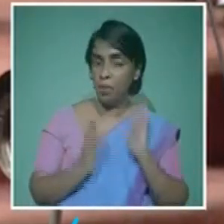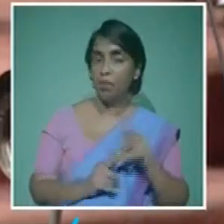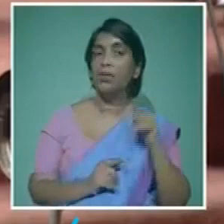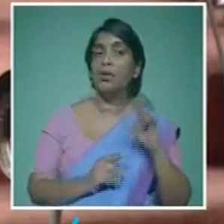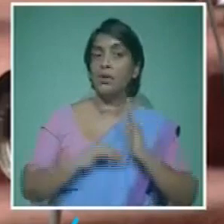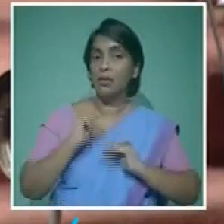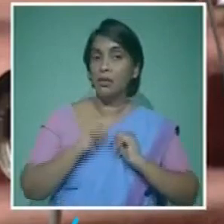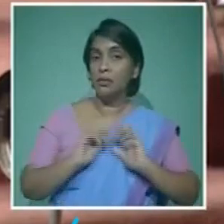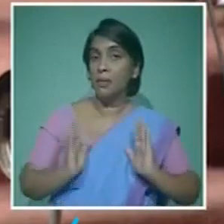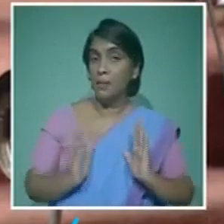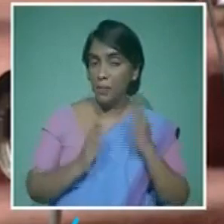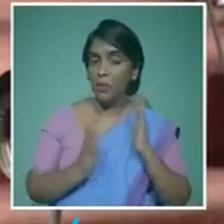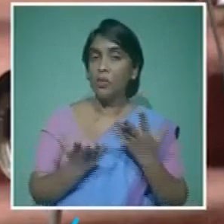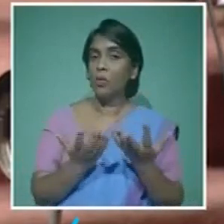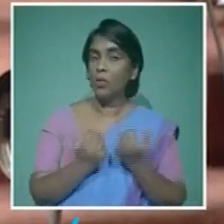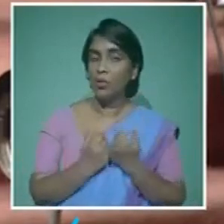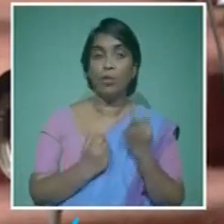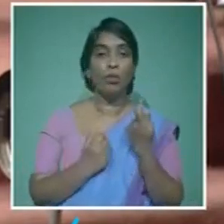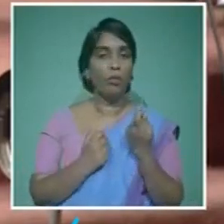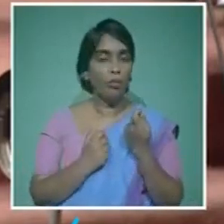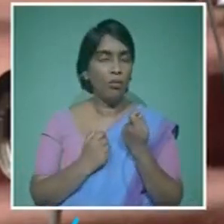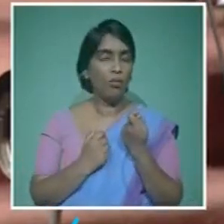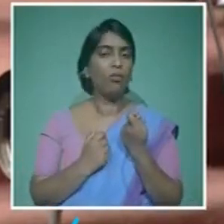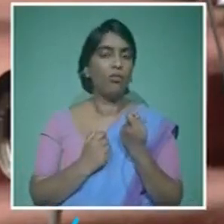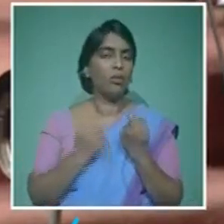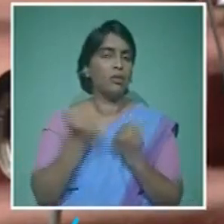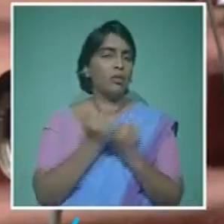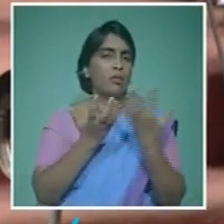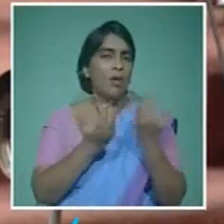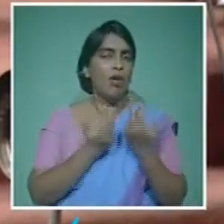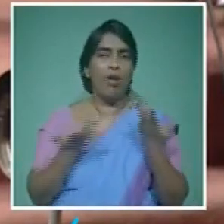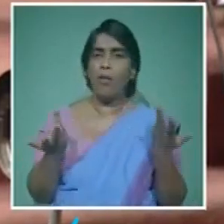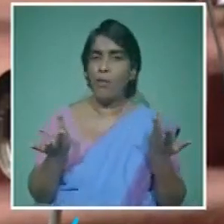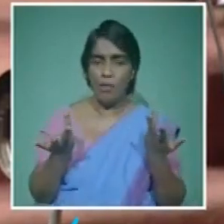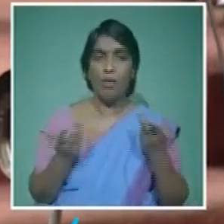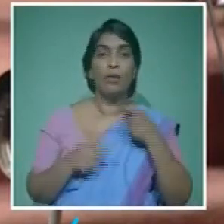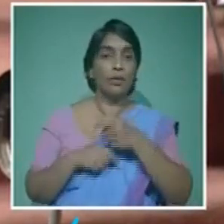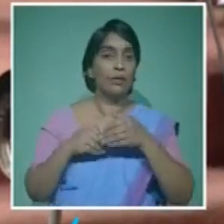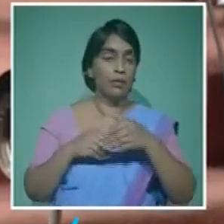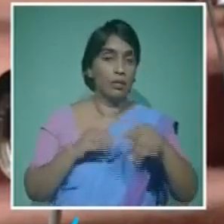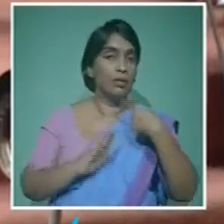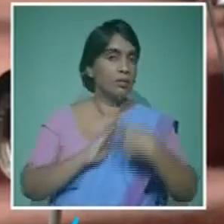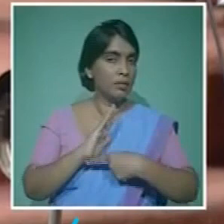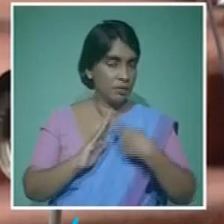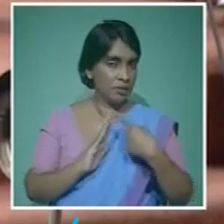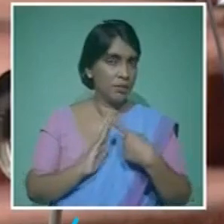செயல்படுத்துவதற்கான நிதி எங்கிருந்து வரும்? ஏனென்றால் இன்று இந்த நாட்டினுடைய மொத்த கடன் ஏறக்குறைய